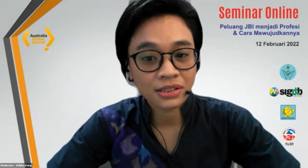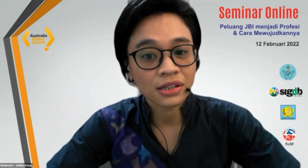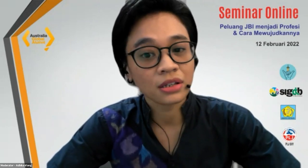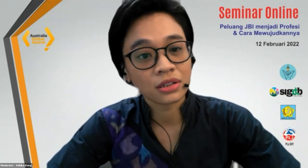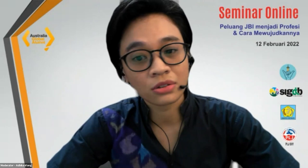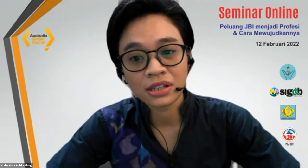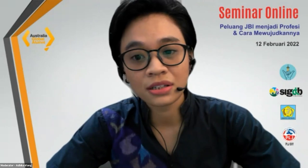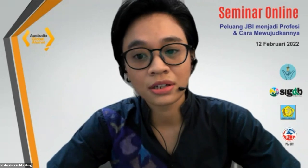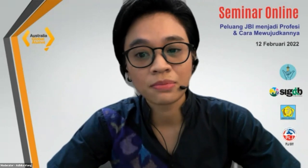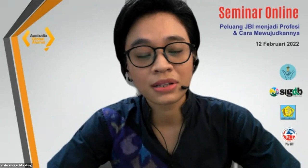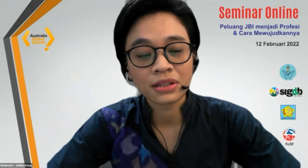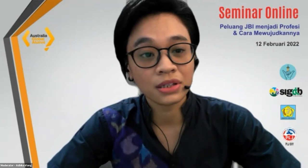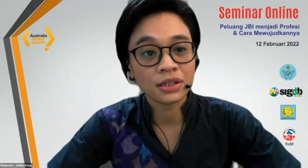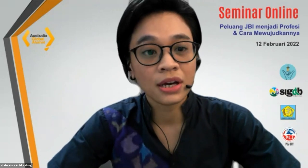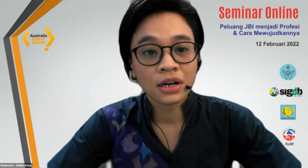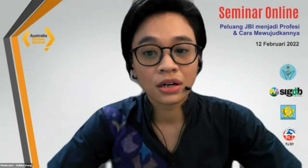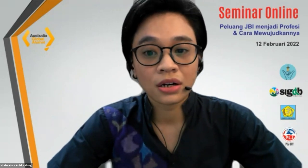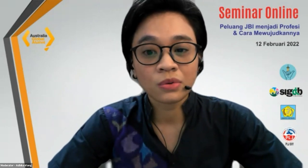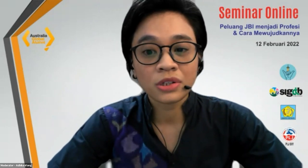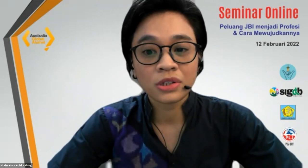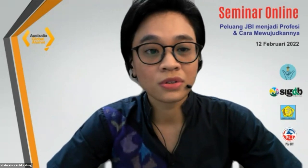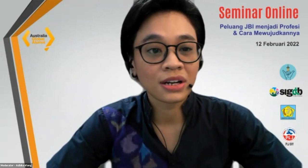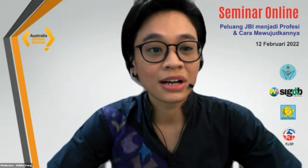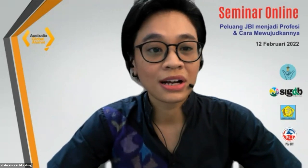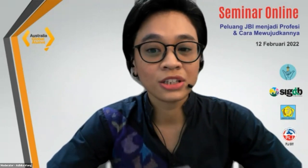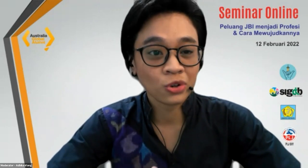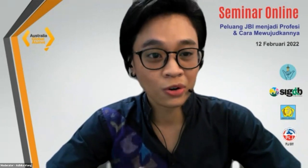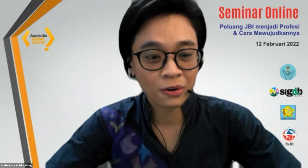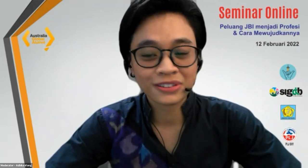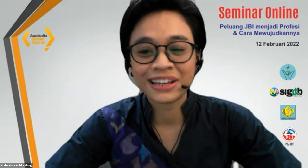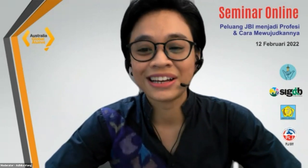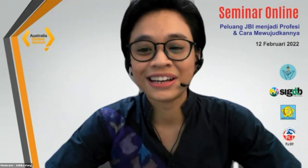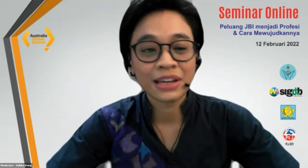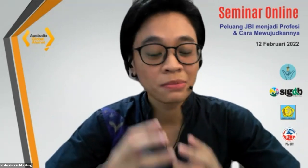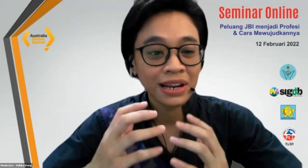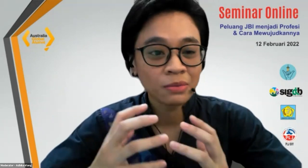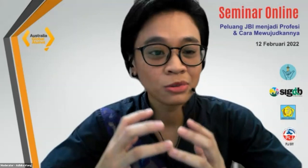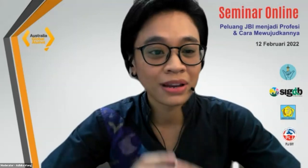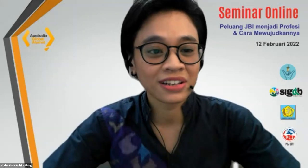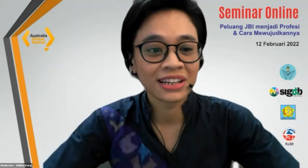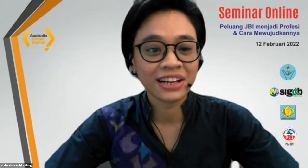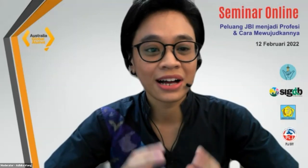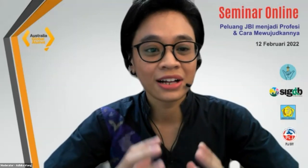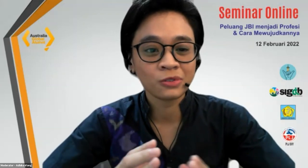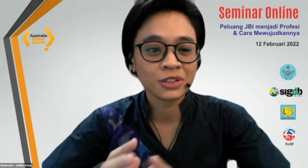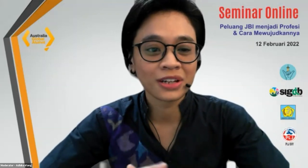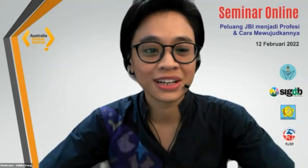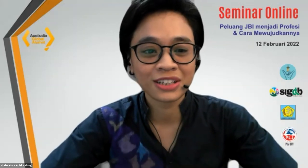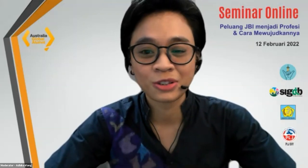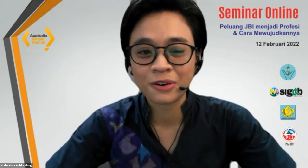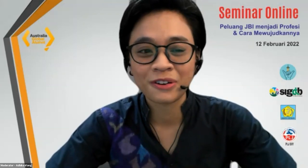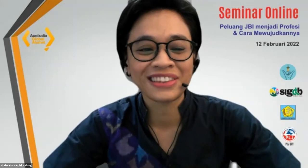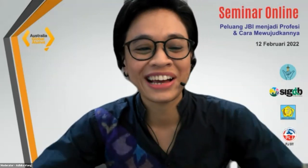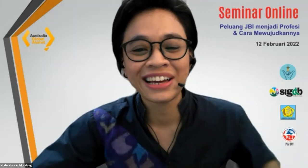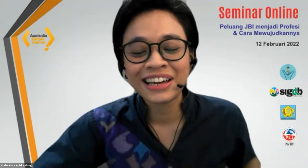afiliasi dan tentu saja terlibat di UIN Sunan Kalijogo saya benar ya Bu pelafalannya Udin